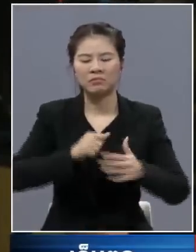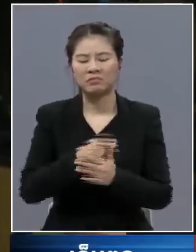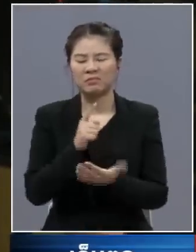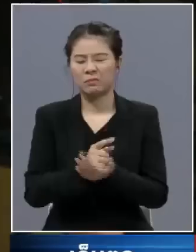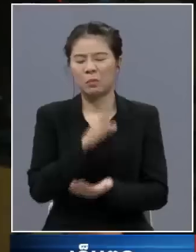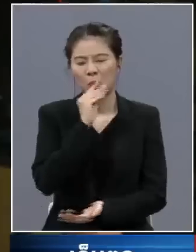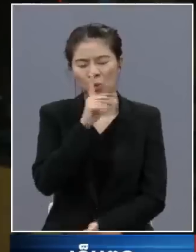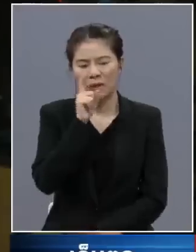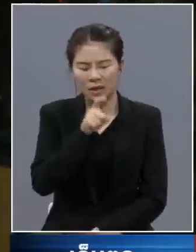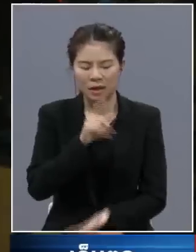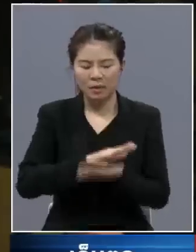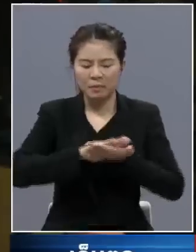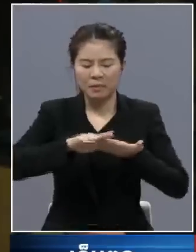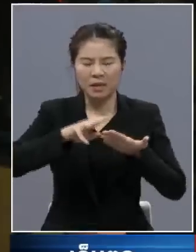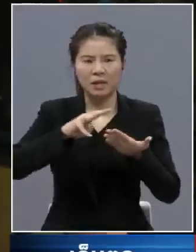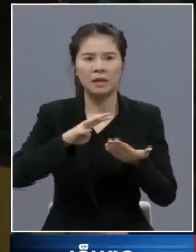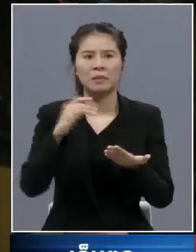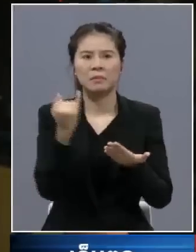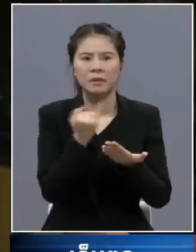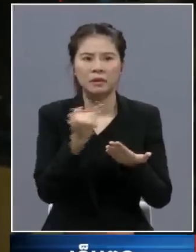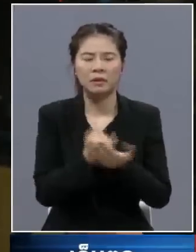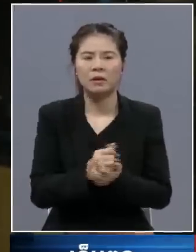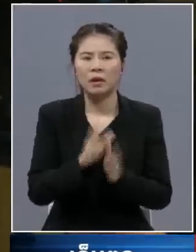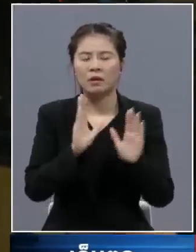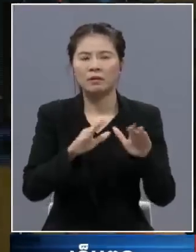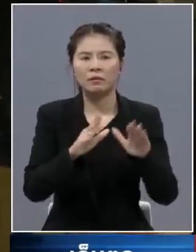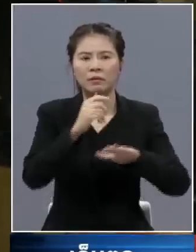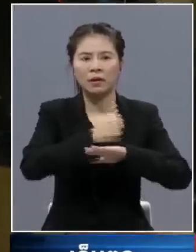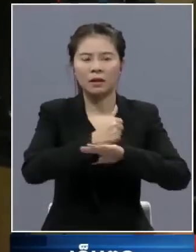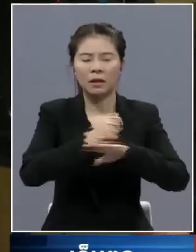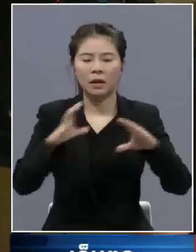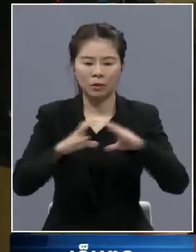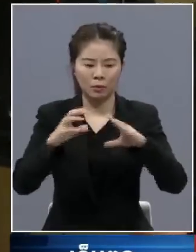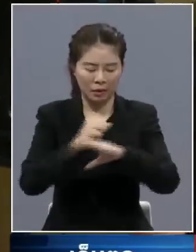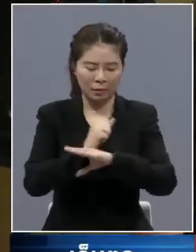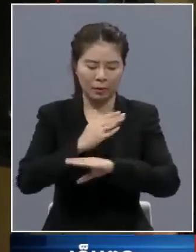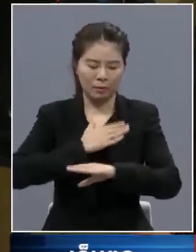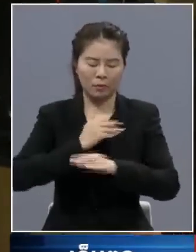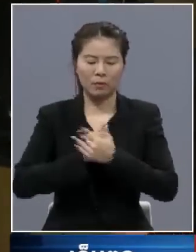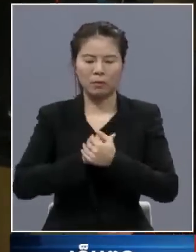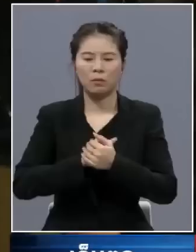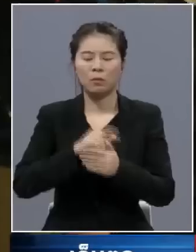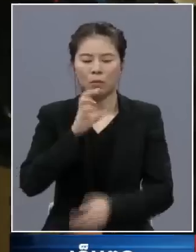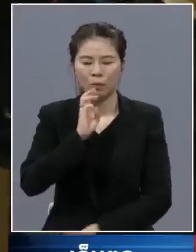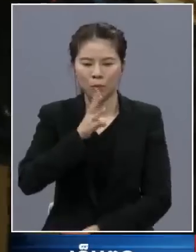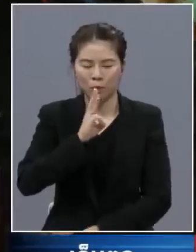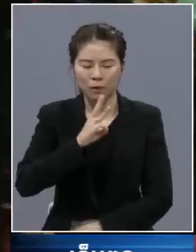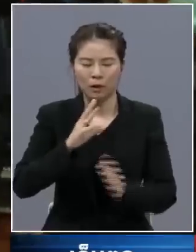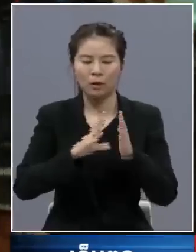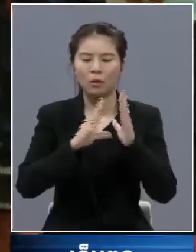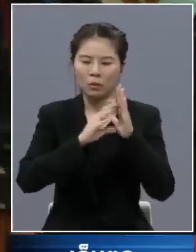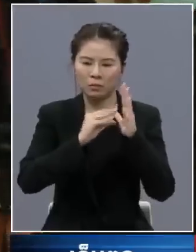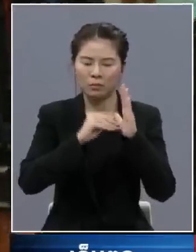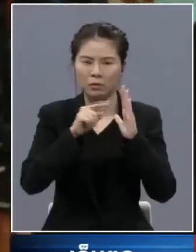ทและยังฝากหัวหน้าพรรคมาอบรมผมอีก ครับ เนี่ยโดยในมุมมองของคุณสิทธาตอนนั้นเนี่ยนะครับตามมารยาทที่คุณหมอหยิบยกม